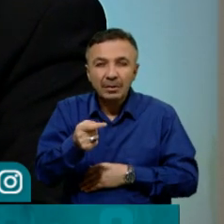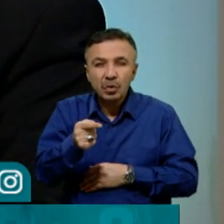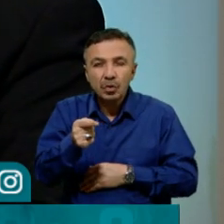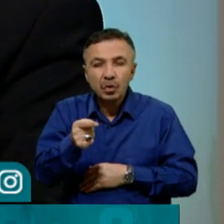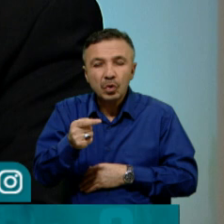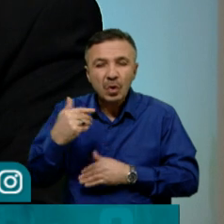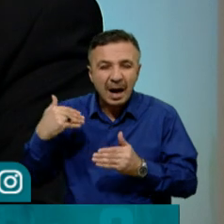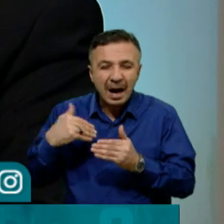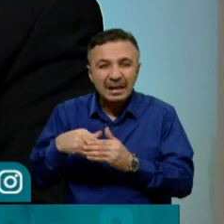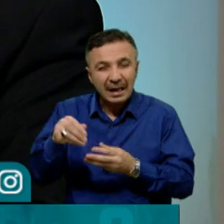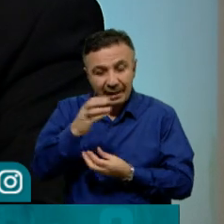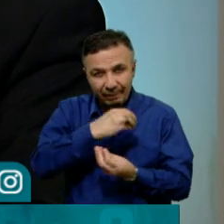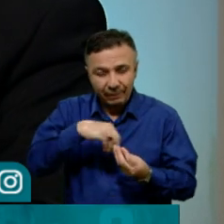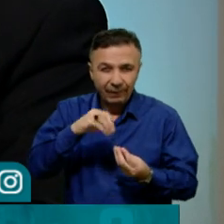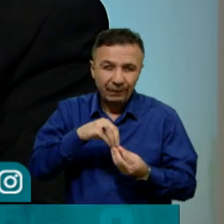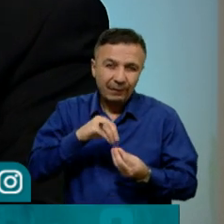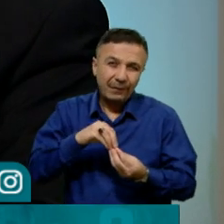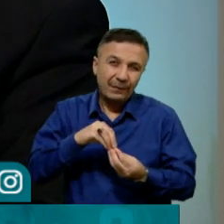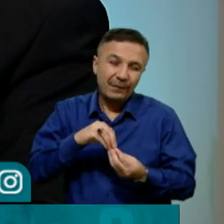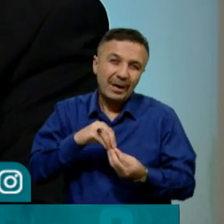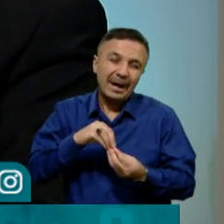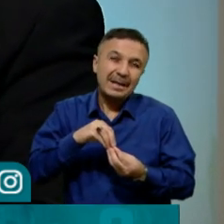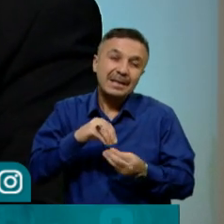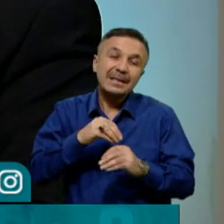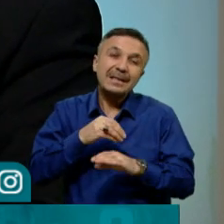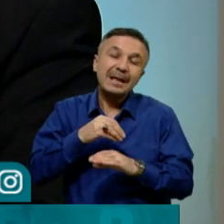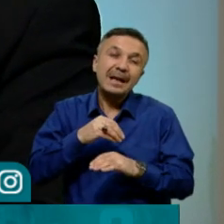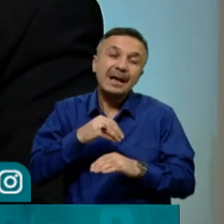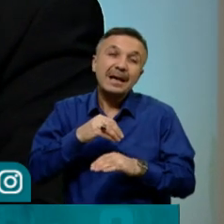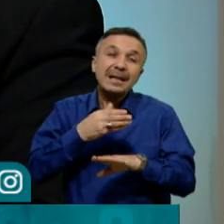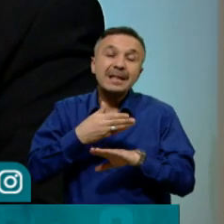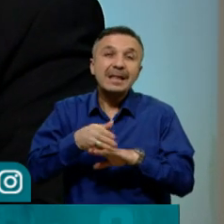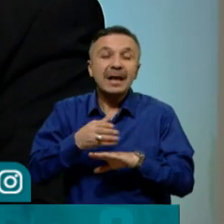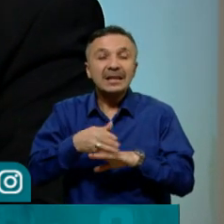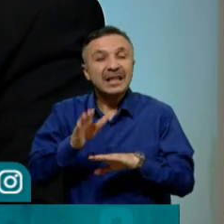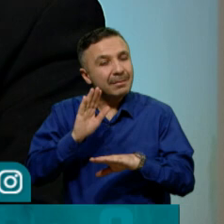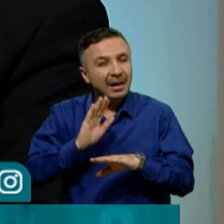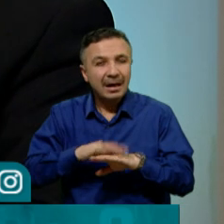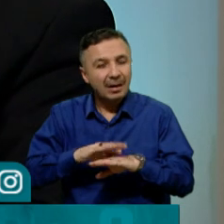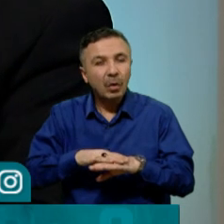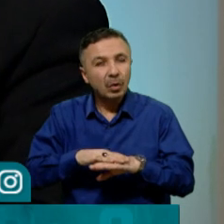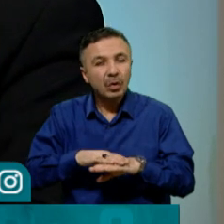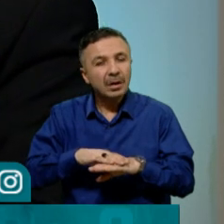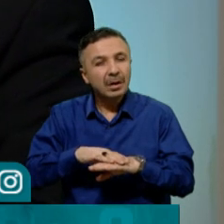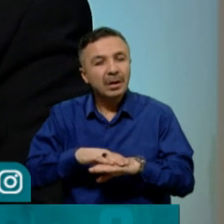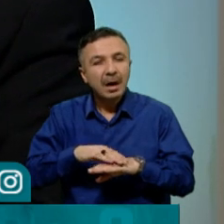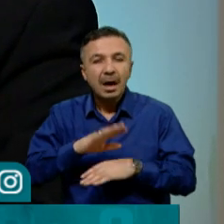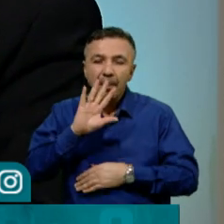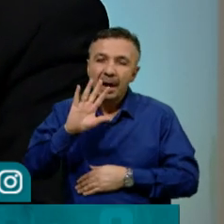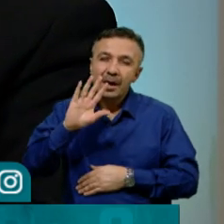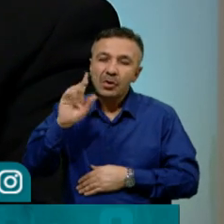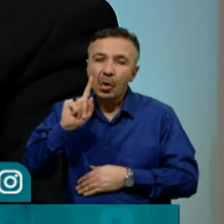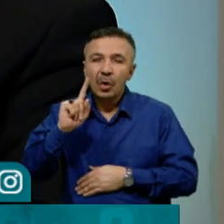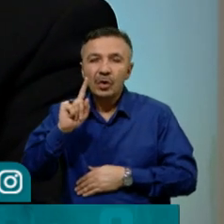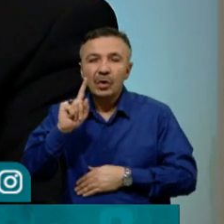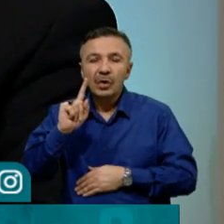oranda faiz oranıyla yakışan girebilirim tek çekimi taksitlendirebilir iz 5 taksitle 10 taksitle